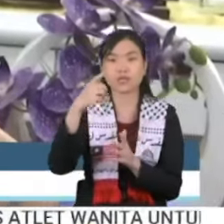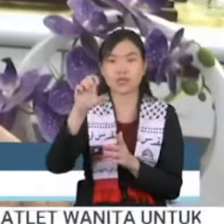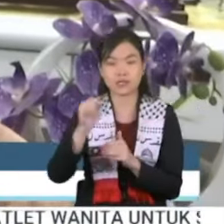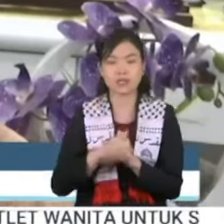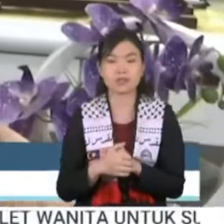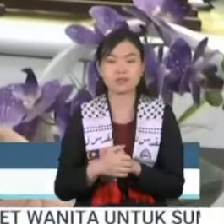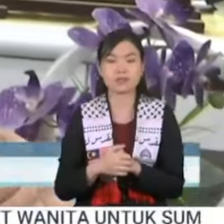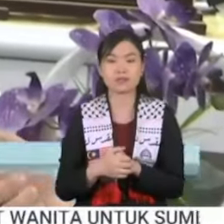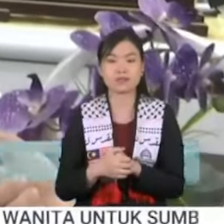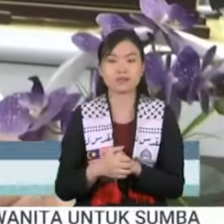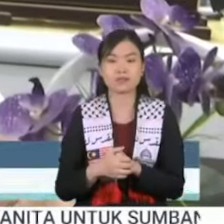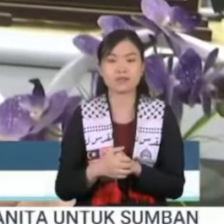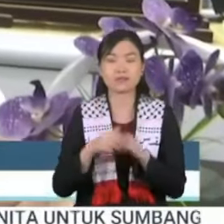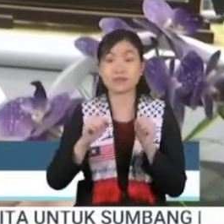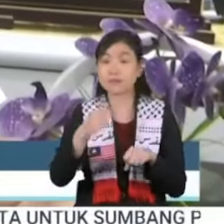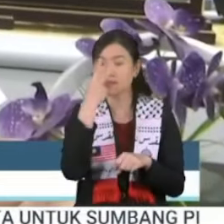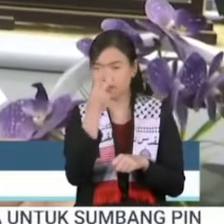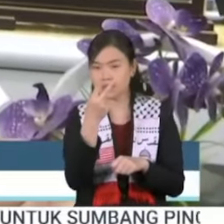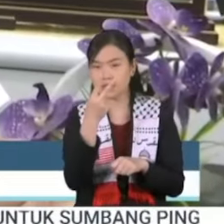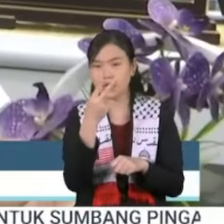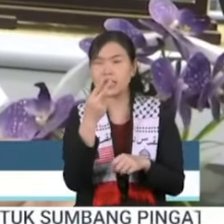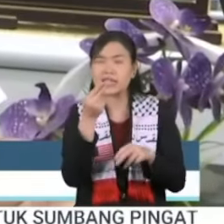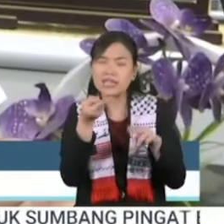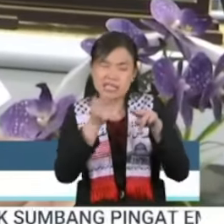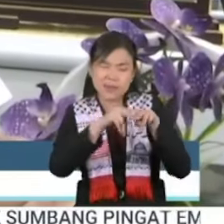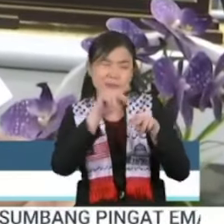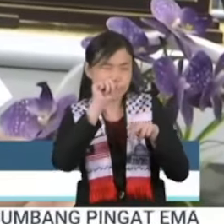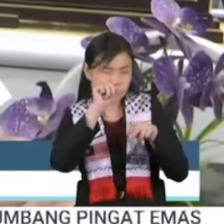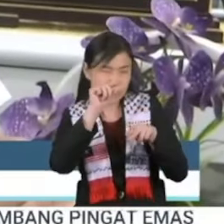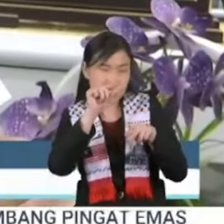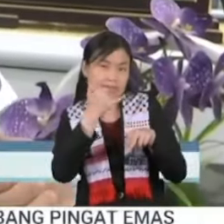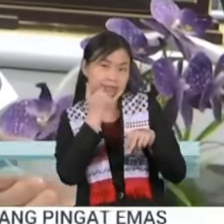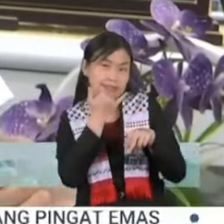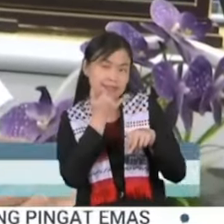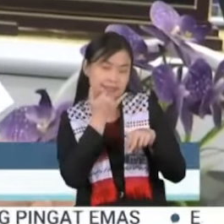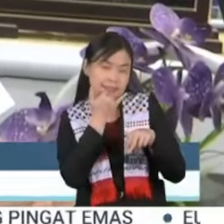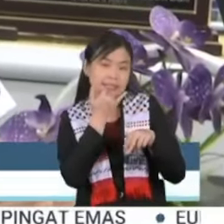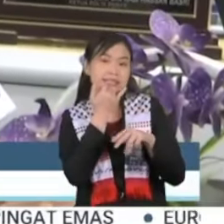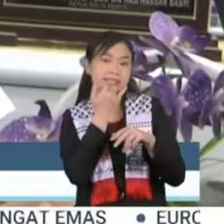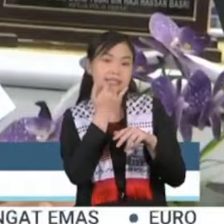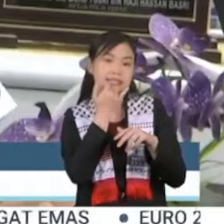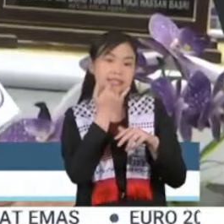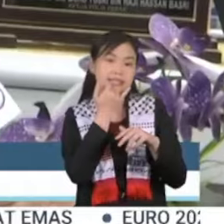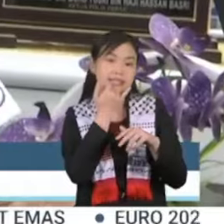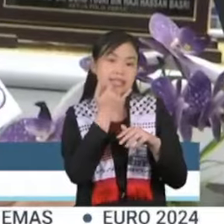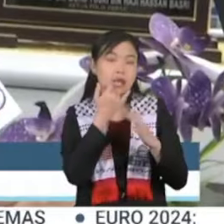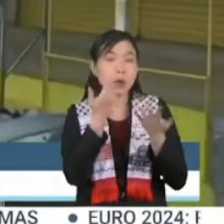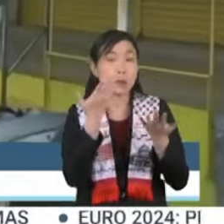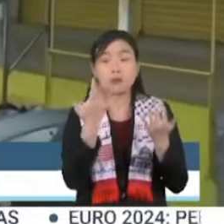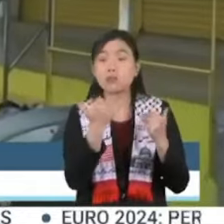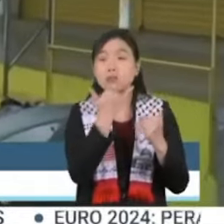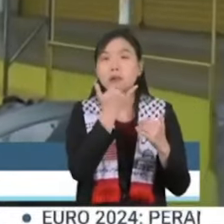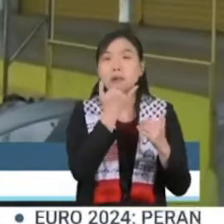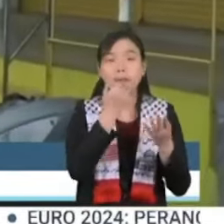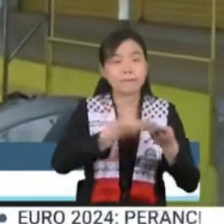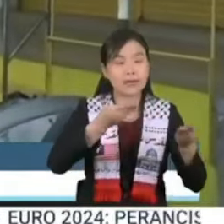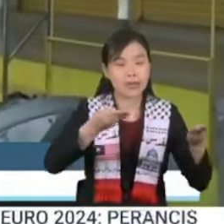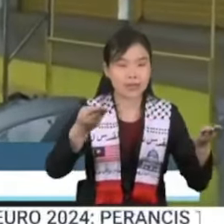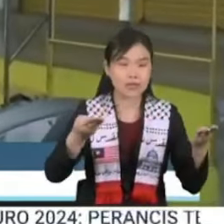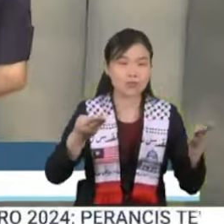Dapat dilihat ada sedikit peningkatan terhadap kes jenayah yang melibatkan jenayah harta benda, iaitu